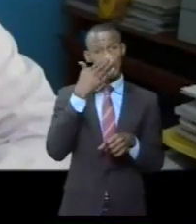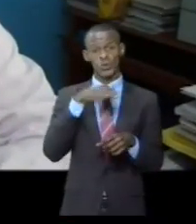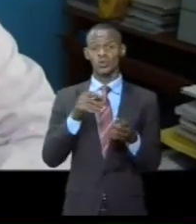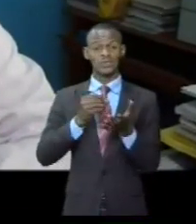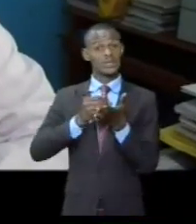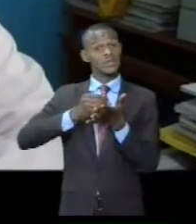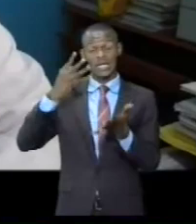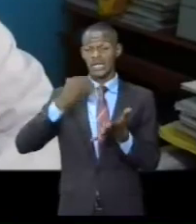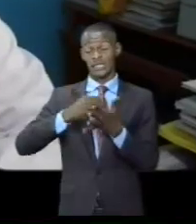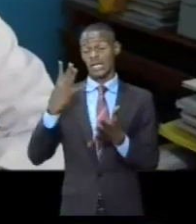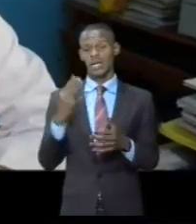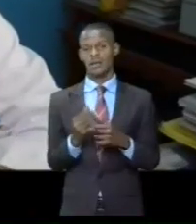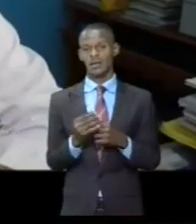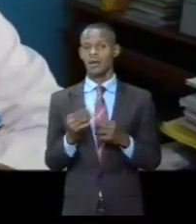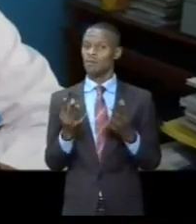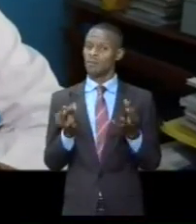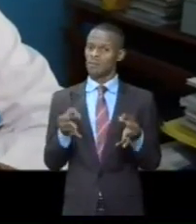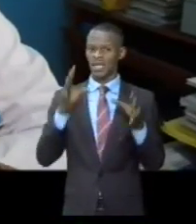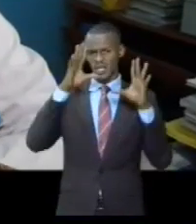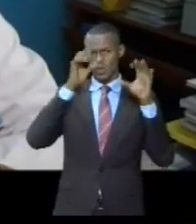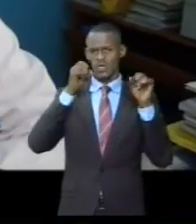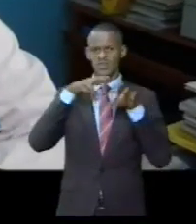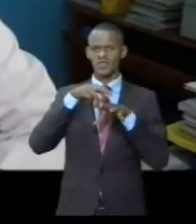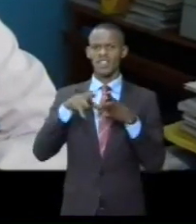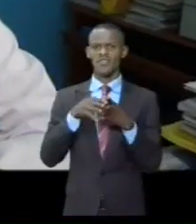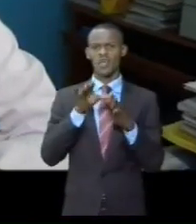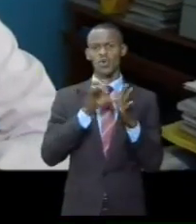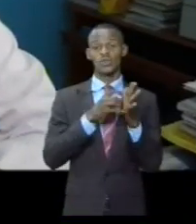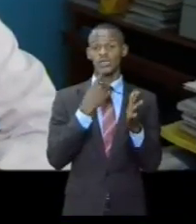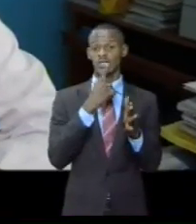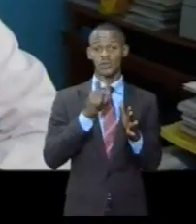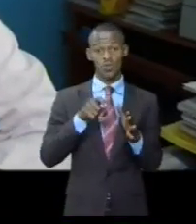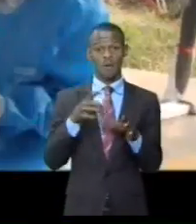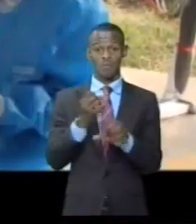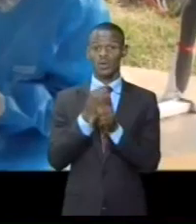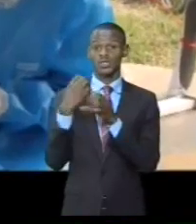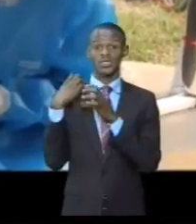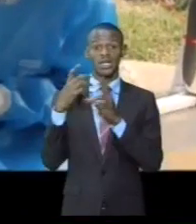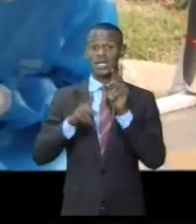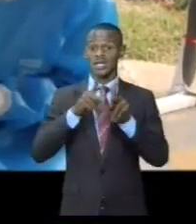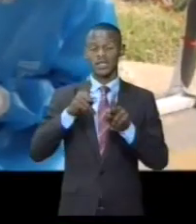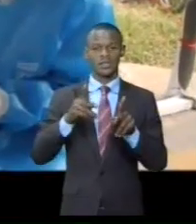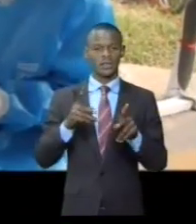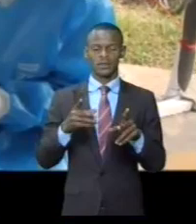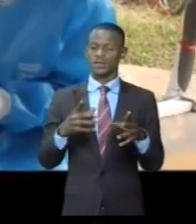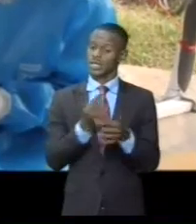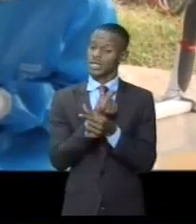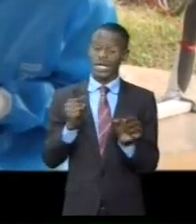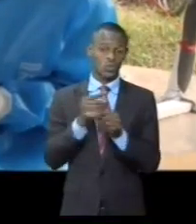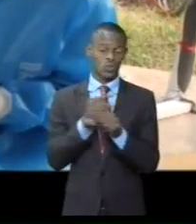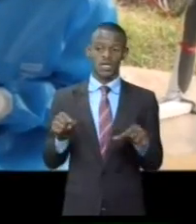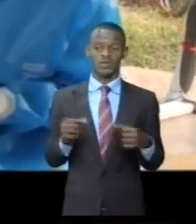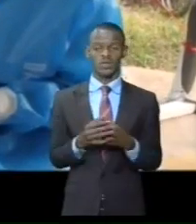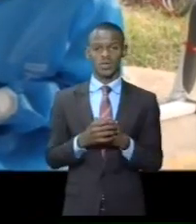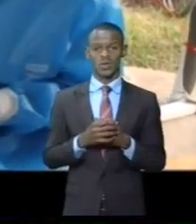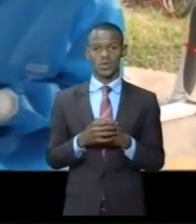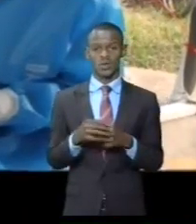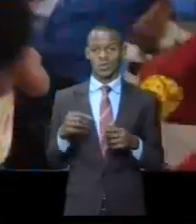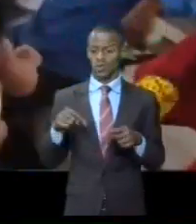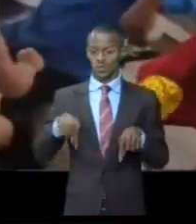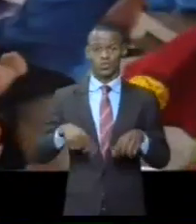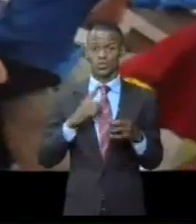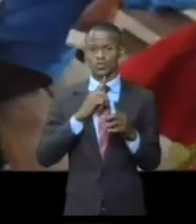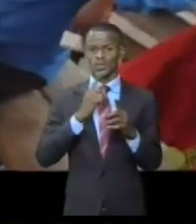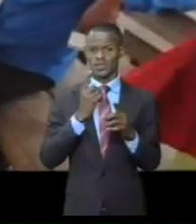politique actuelle, même la Constitution, garantit des soins de qualité à la population. Et aujourd'hui, on parle de la